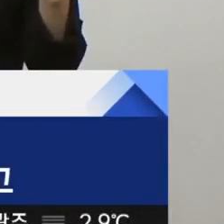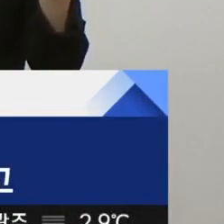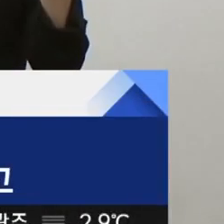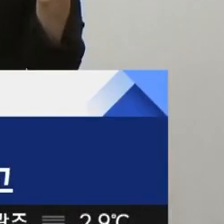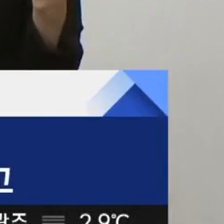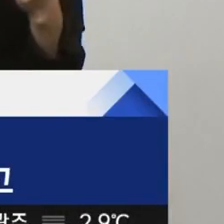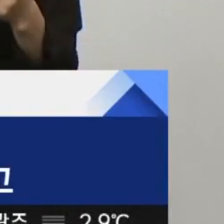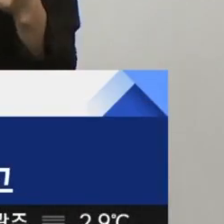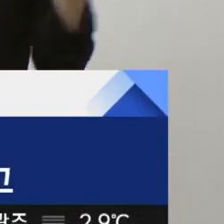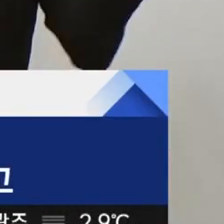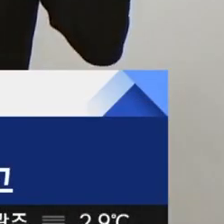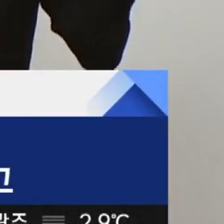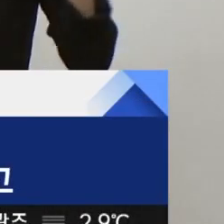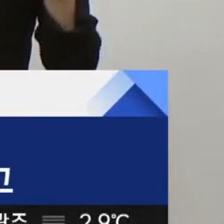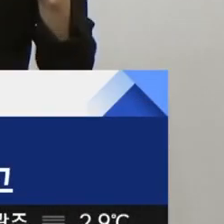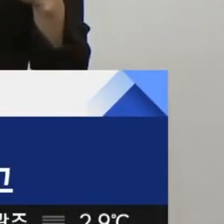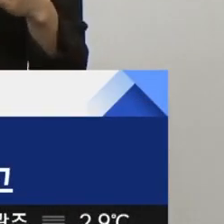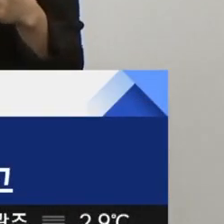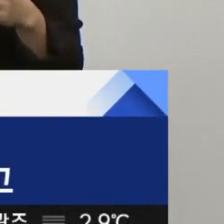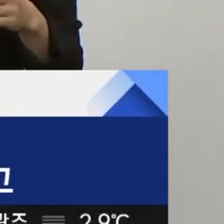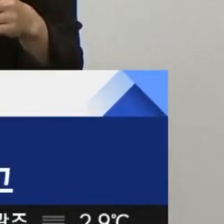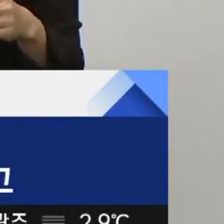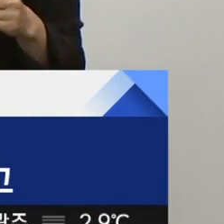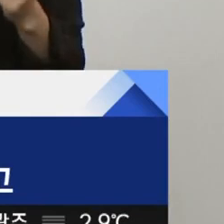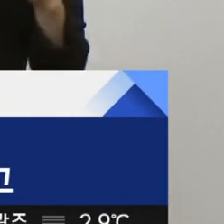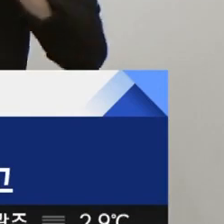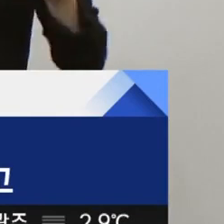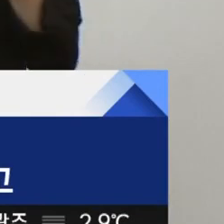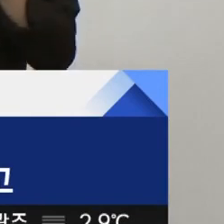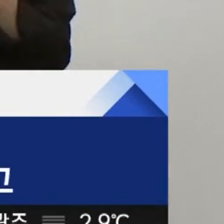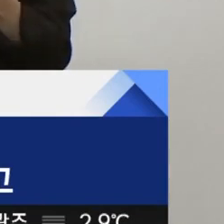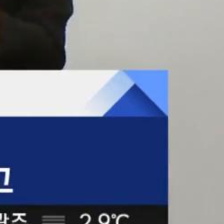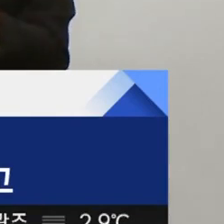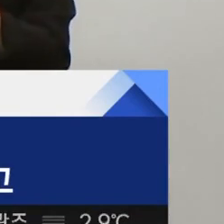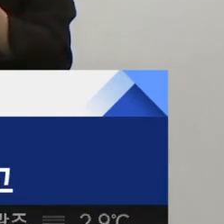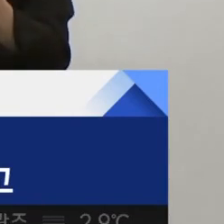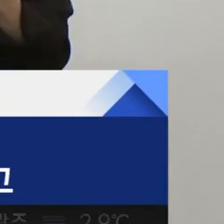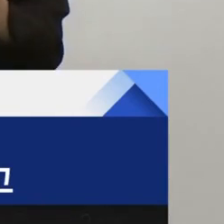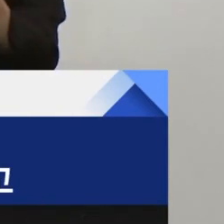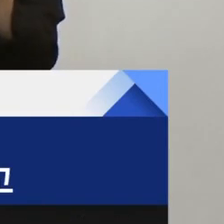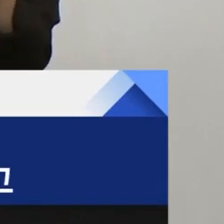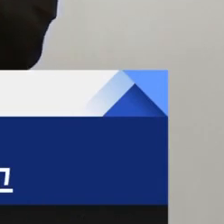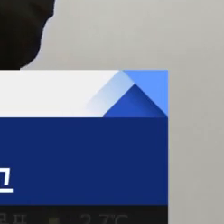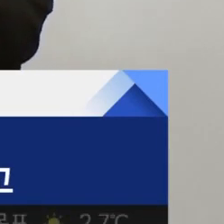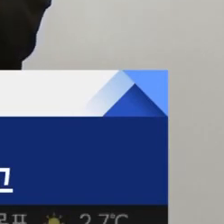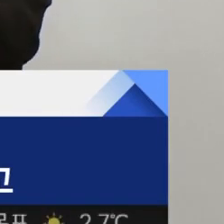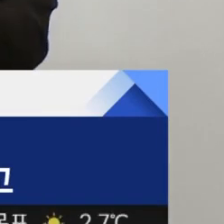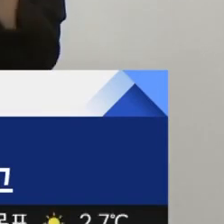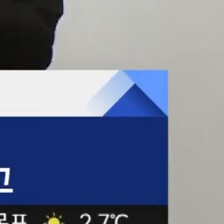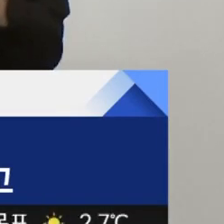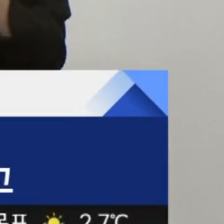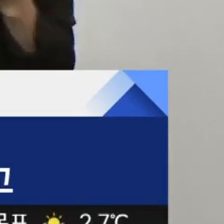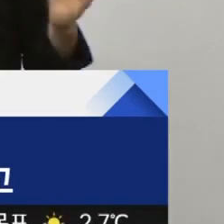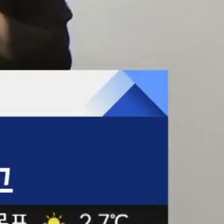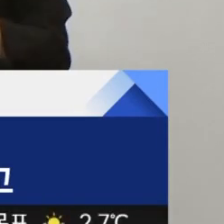안에서 관련되는 대책을 다각도로 이제 검토 중에 있습니다. 그래서 이 이제 검토를 마치고 이번 주